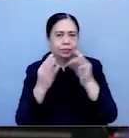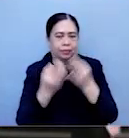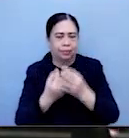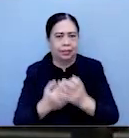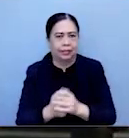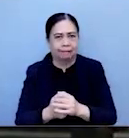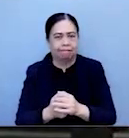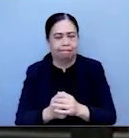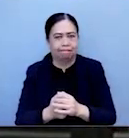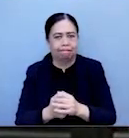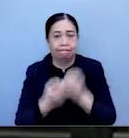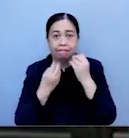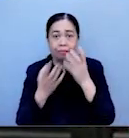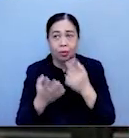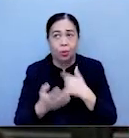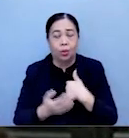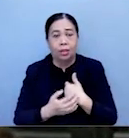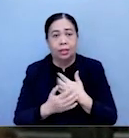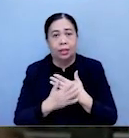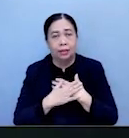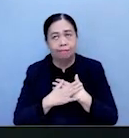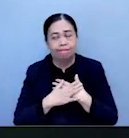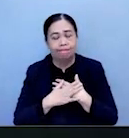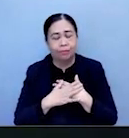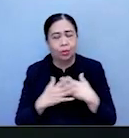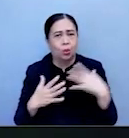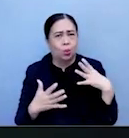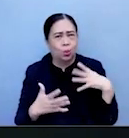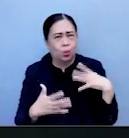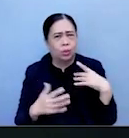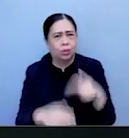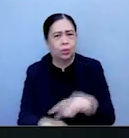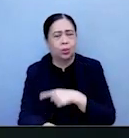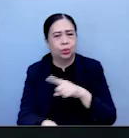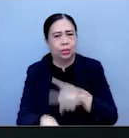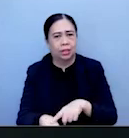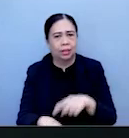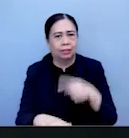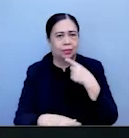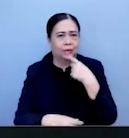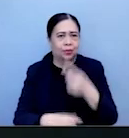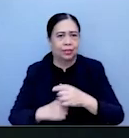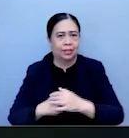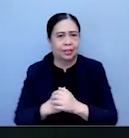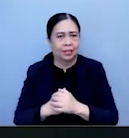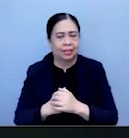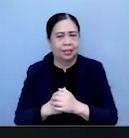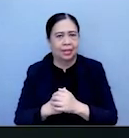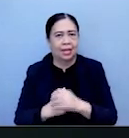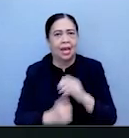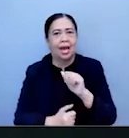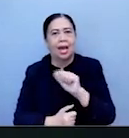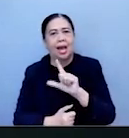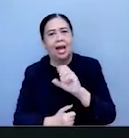say what I have waited very long time to say. Aloha!